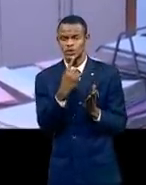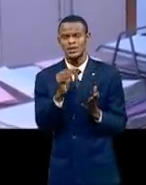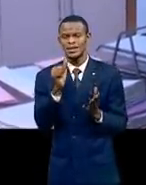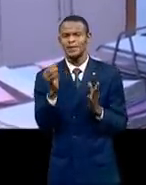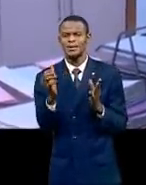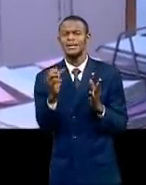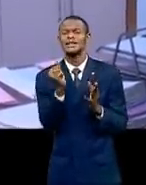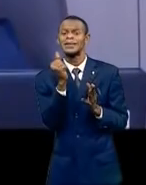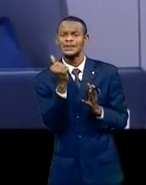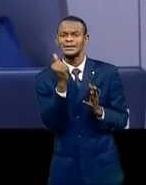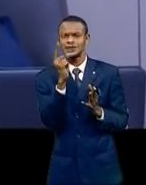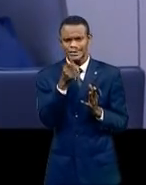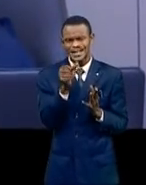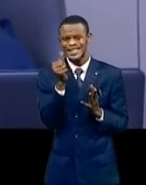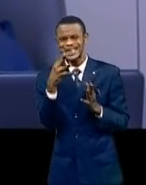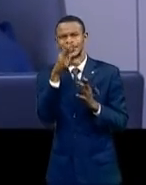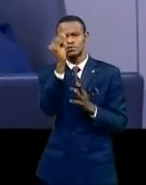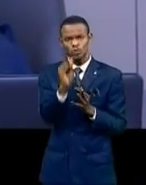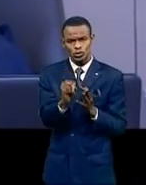budgétaires, évaluées à